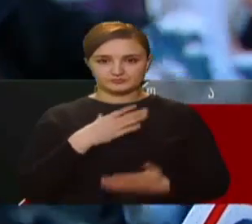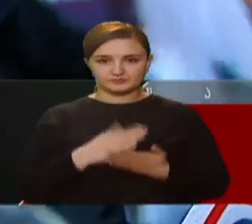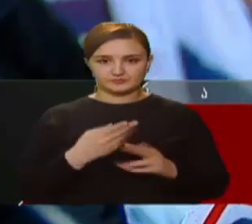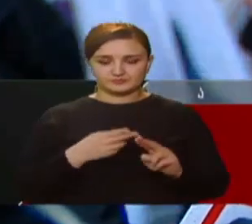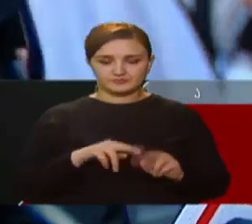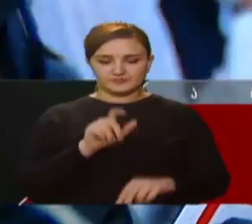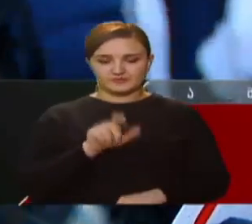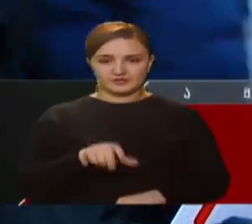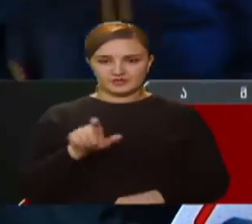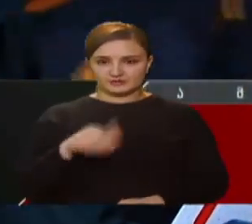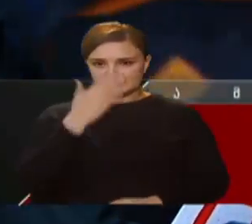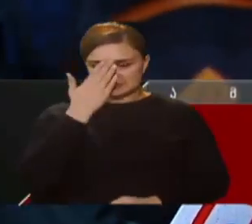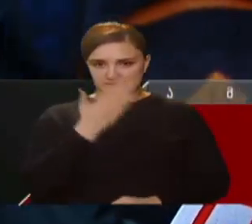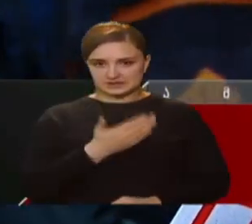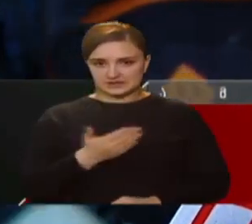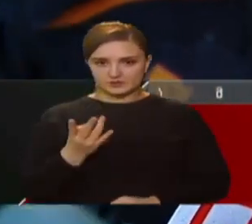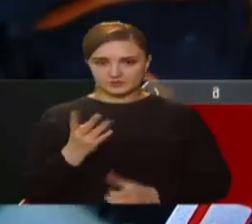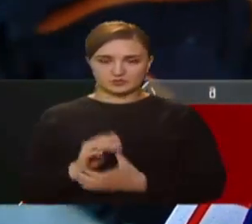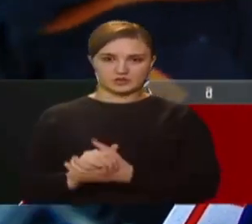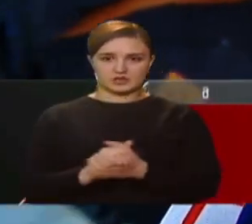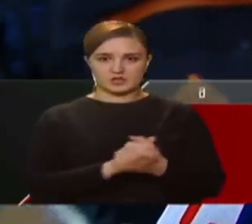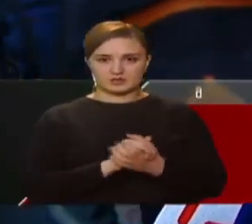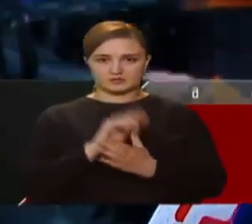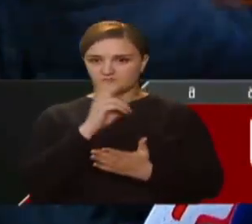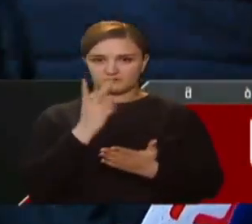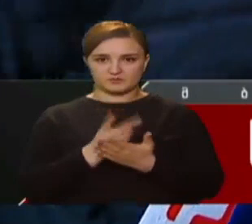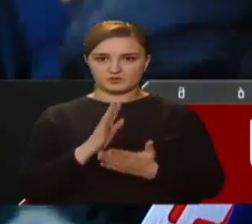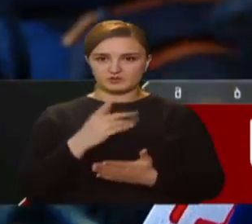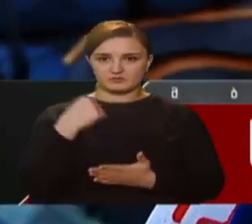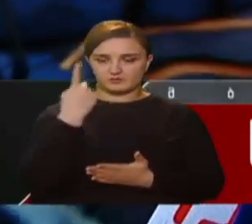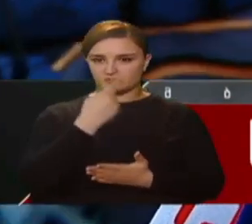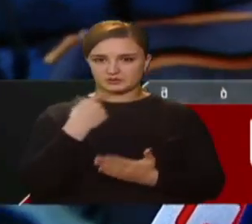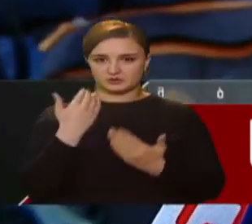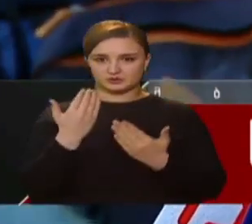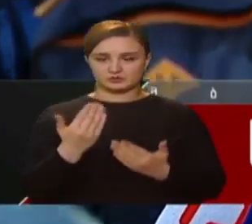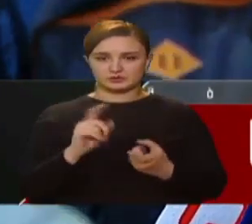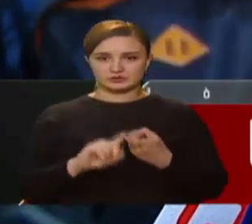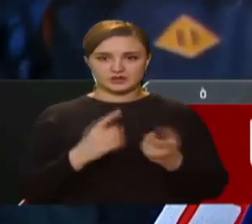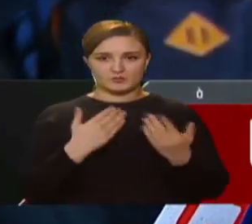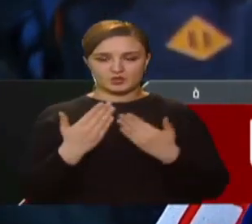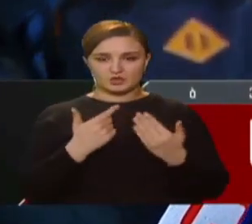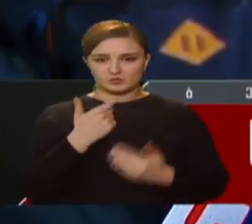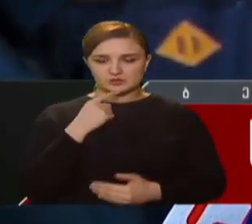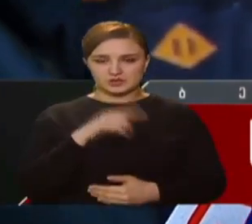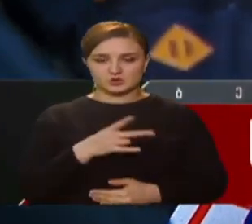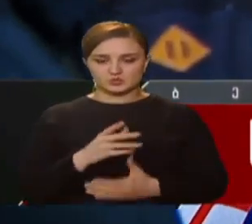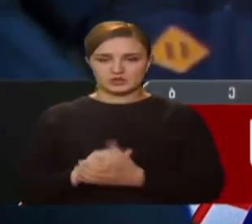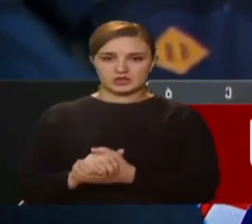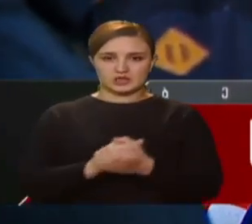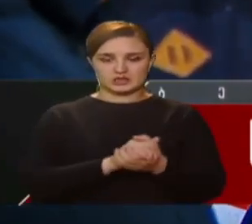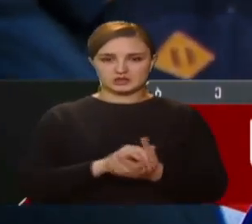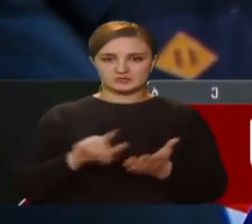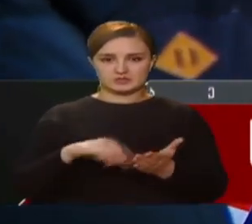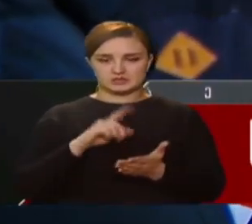ადამიანები საზოგადოება გაერთიანდეს მიუხედავად მათი პერსონალური დამოკიდებულებისა მიხეილ სააკაშვილის მიმართ. გაერთიანდეს ამ